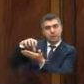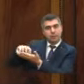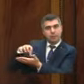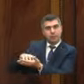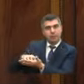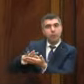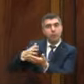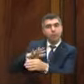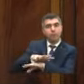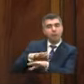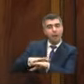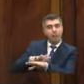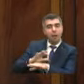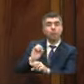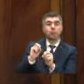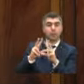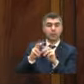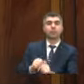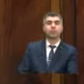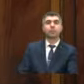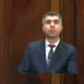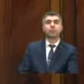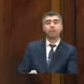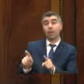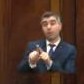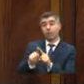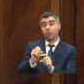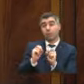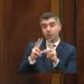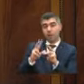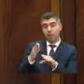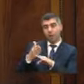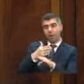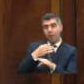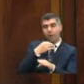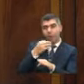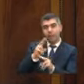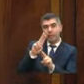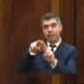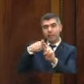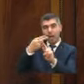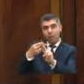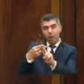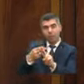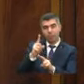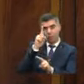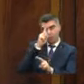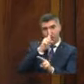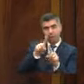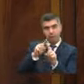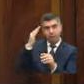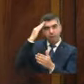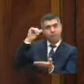صناعي بكل جهة. نحن نسجل بإيجابية ما ذكرتم سيد رئيس الحكومة بأنكم تعتزمون، وخاصة بالنسبة للجهات فاس